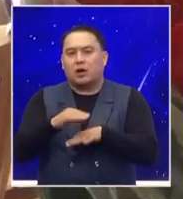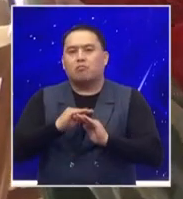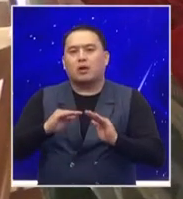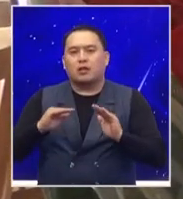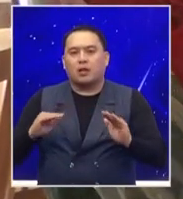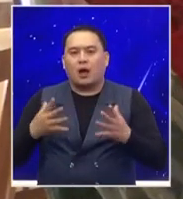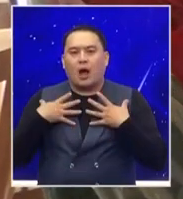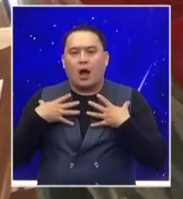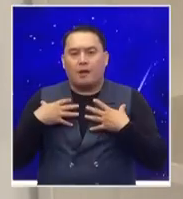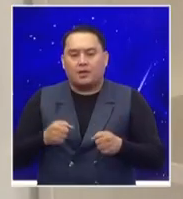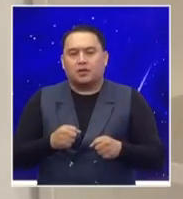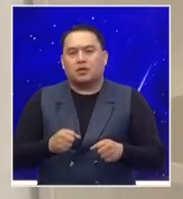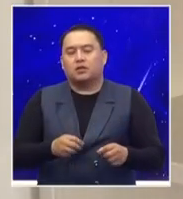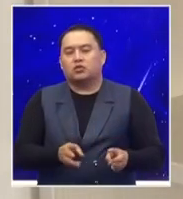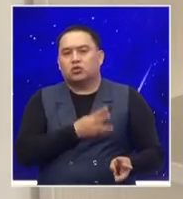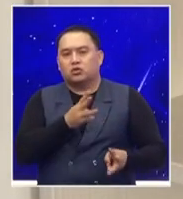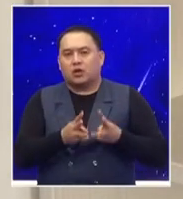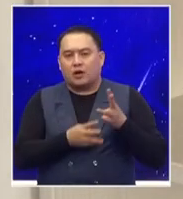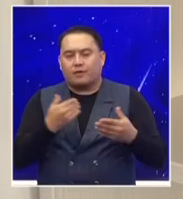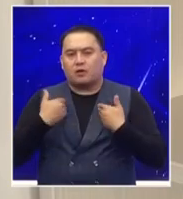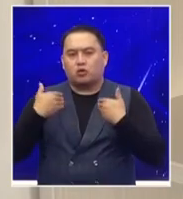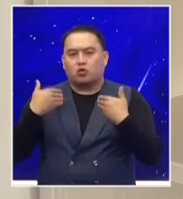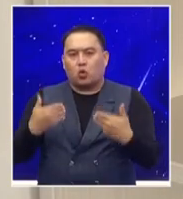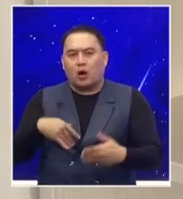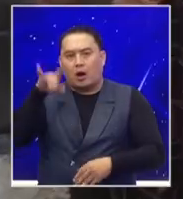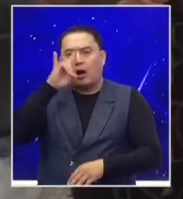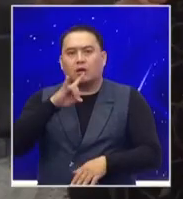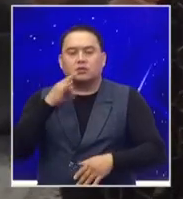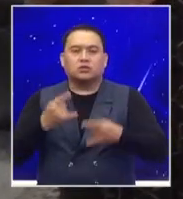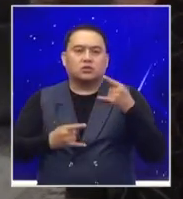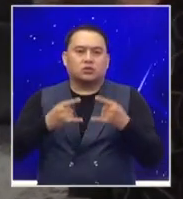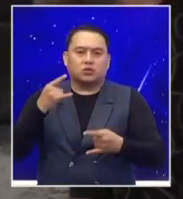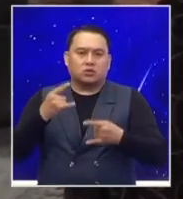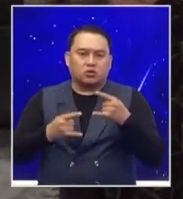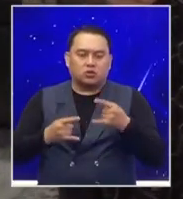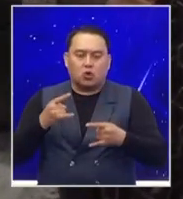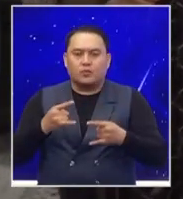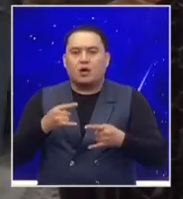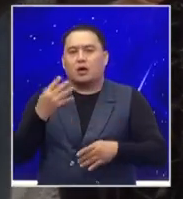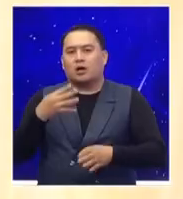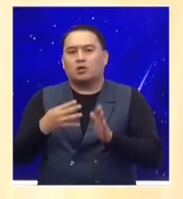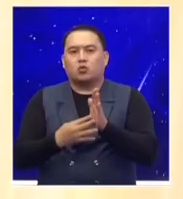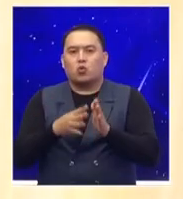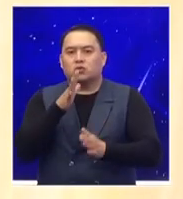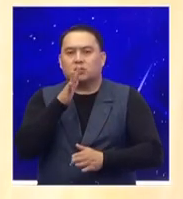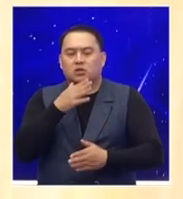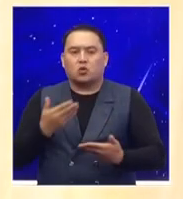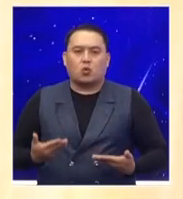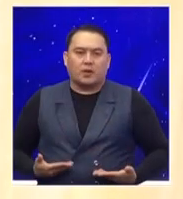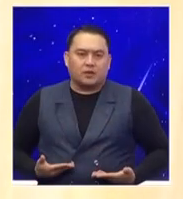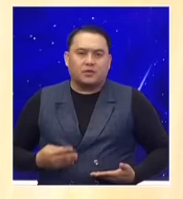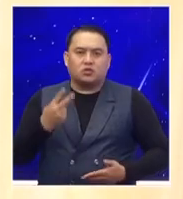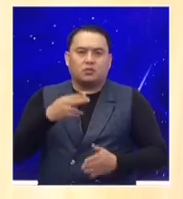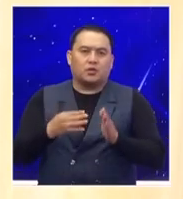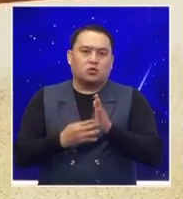балаларына амандық бақ береке тіледі. Бесен Құранбек Қазақ телевизиясының жарық жұлдызы небәрі 49 жас жасады. Соның